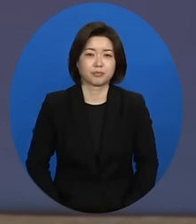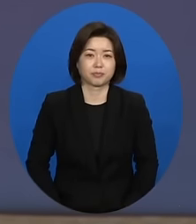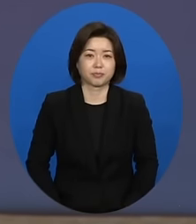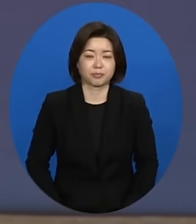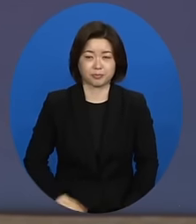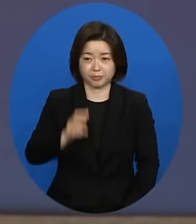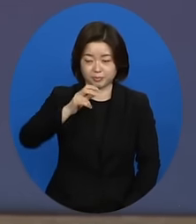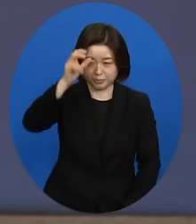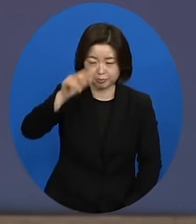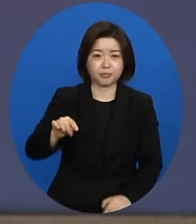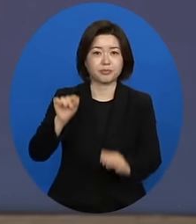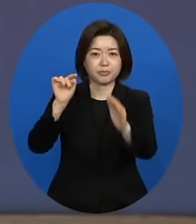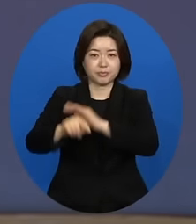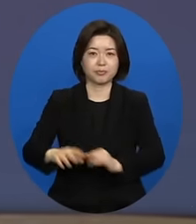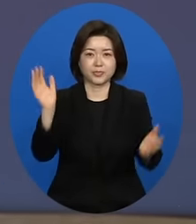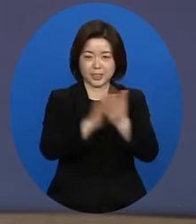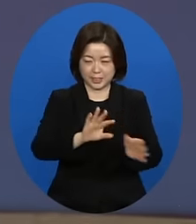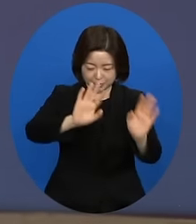평양에 들어갔어요. 아참,